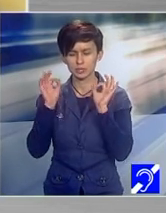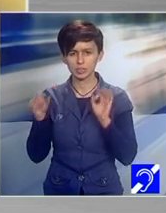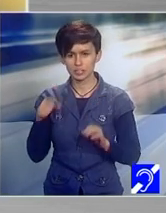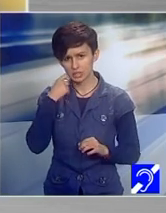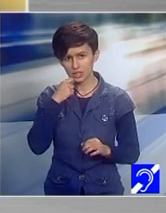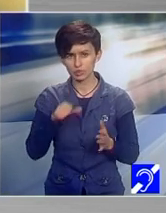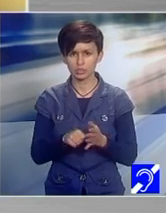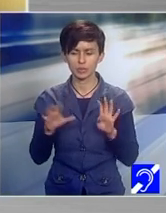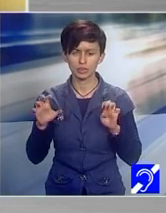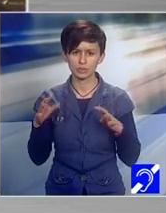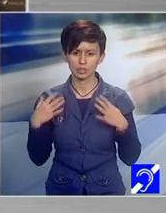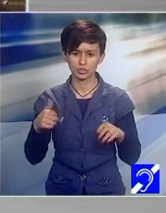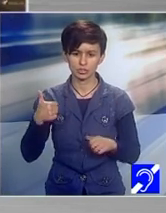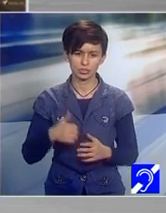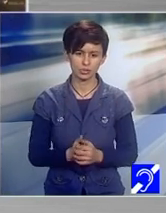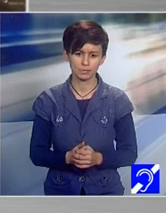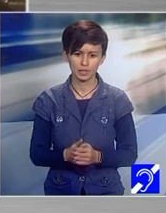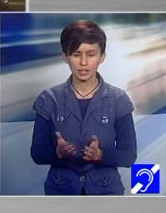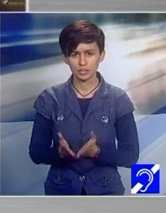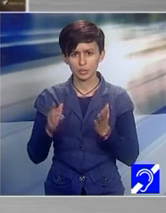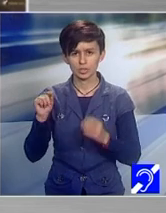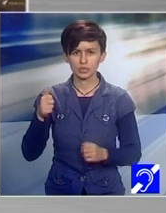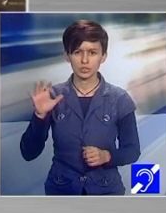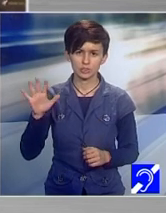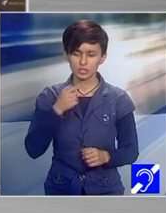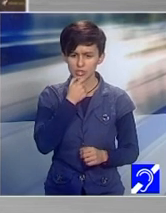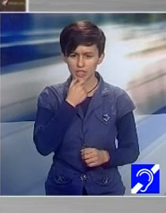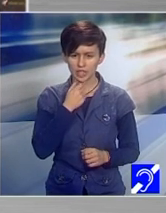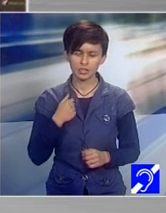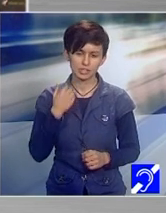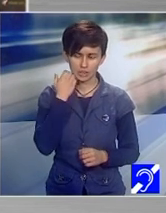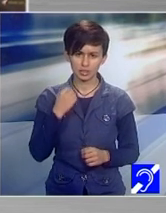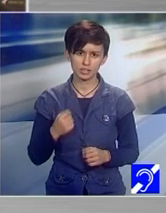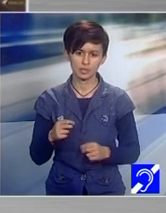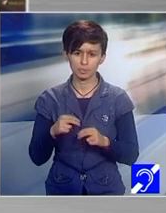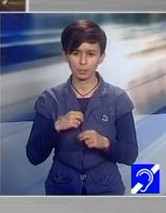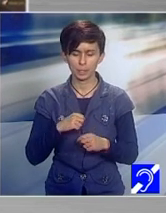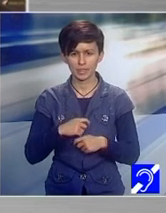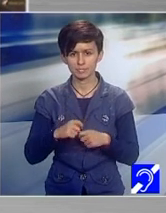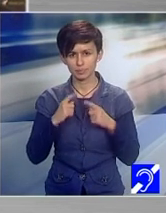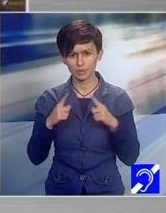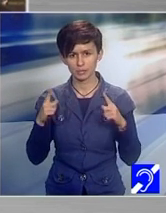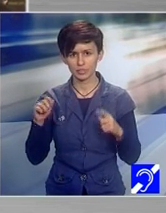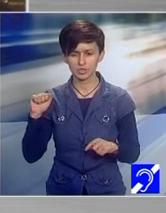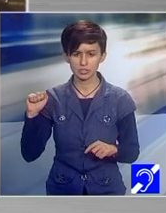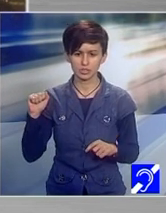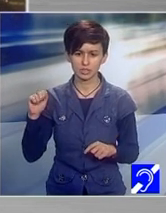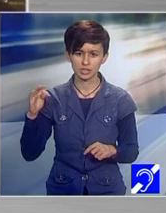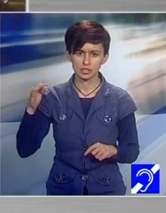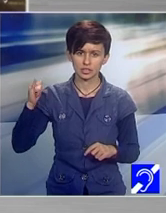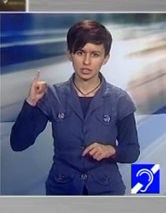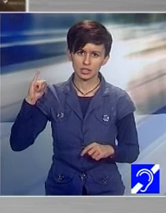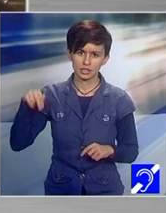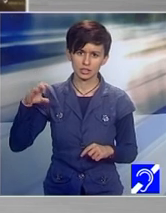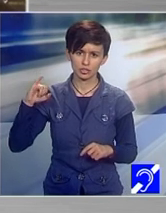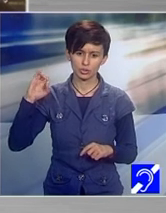în 1991. Să împlinesc 25 de ani de când profesorul Stăncioiu a înființat institutul ăsta.